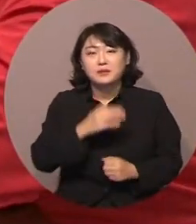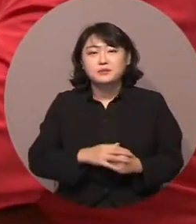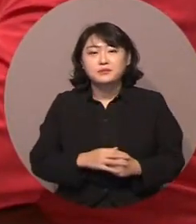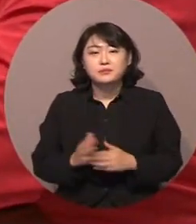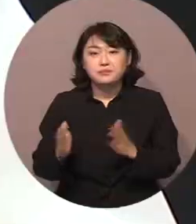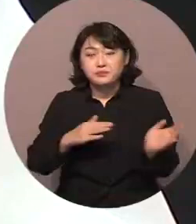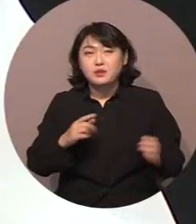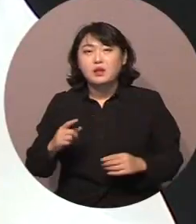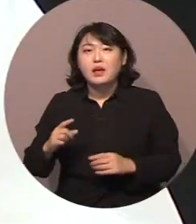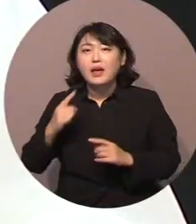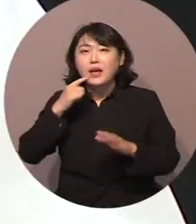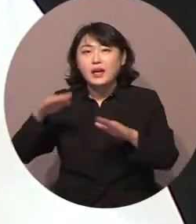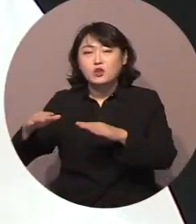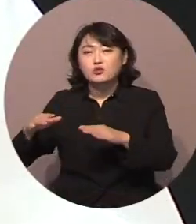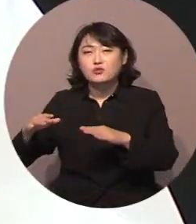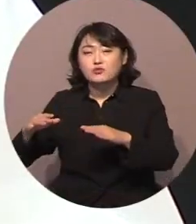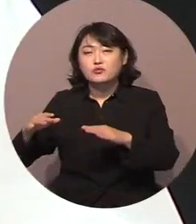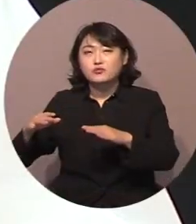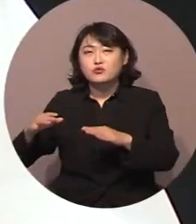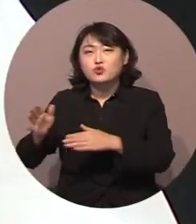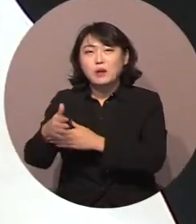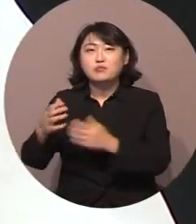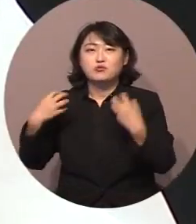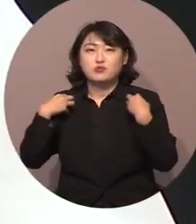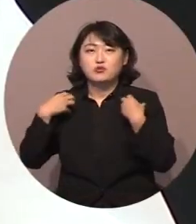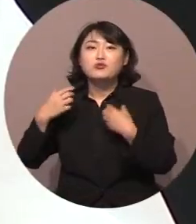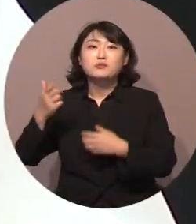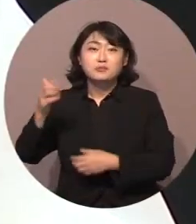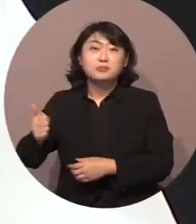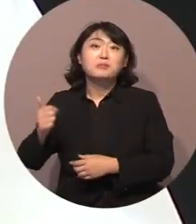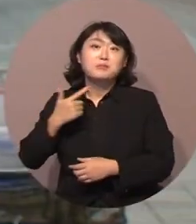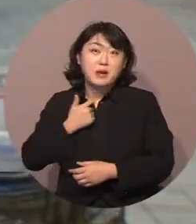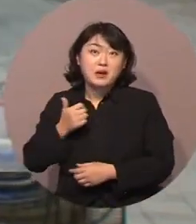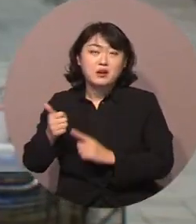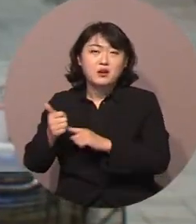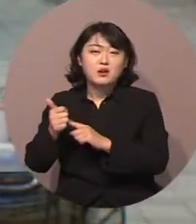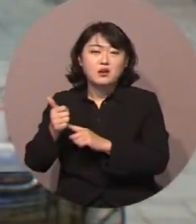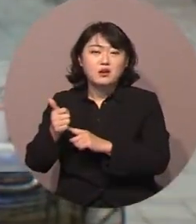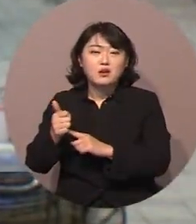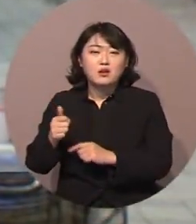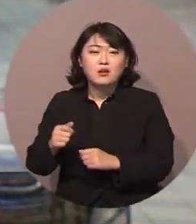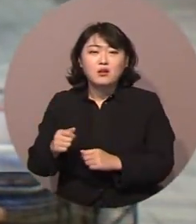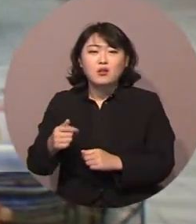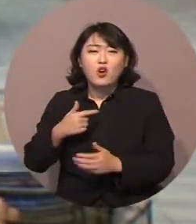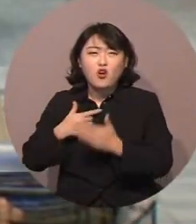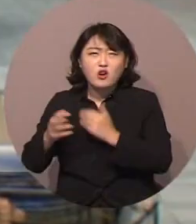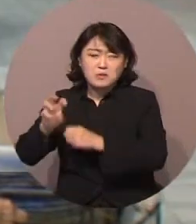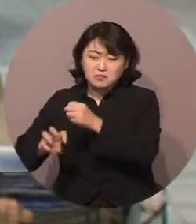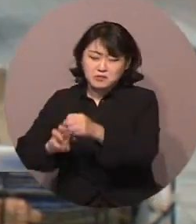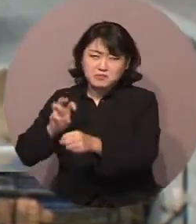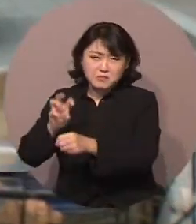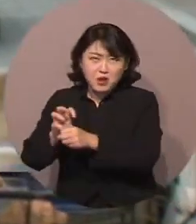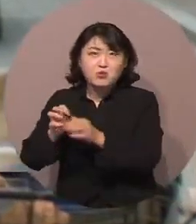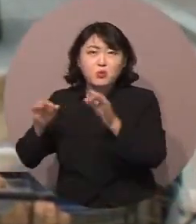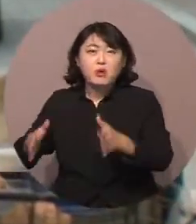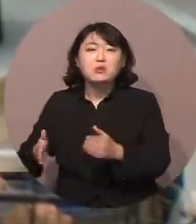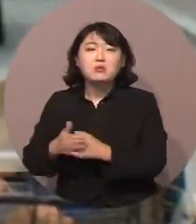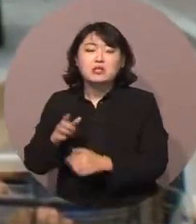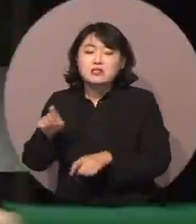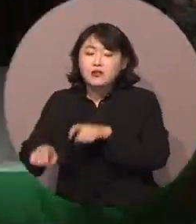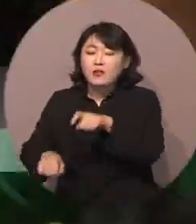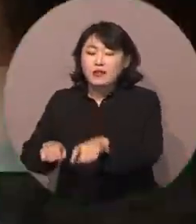출신의 정치신인 국민임 김영석 후보는 30여년간 공직 경험을 토대로 실천하는 정치인이